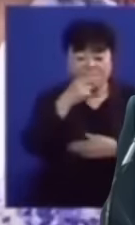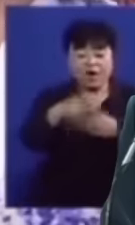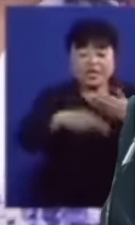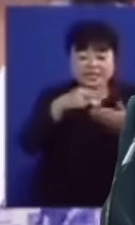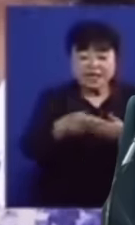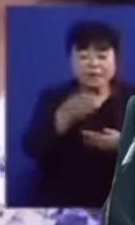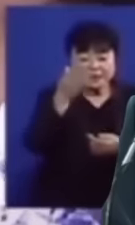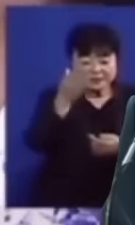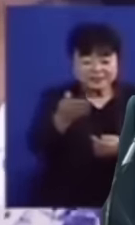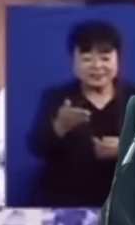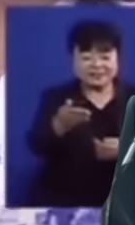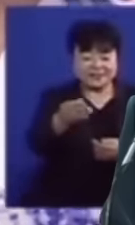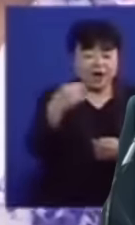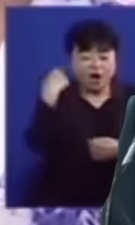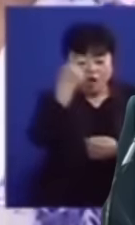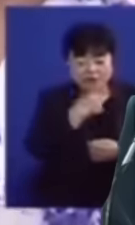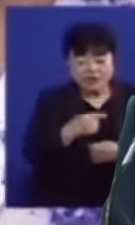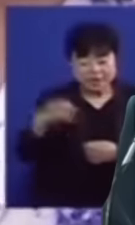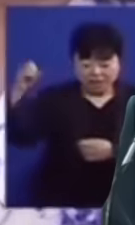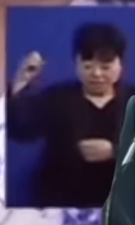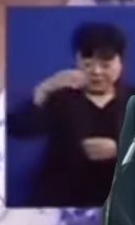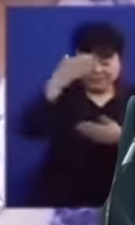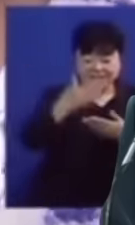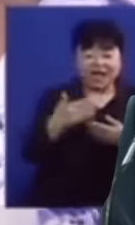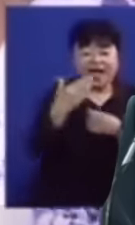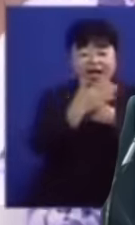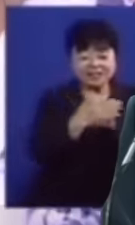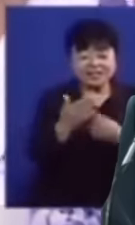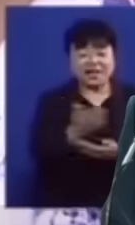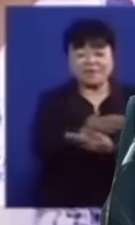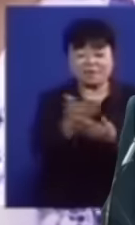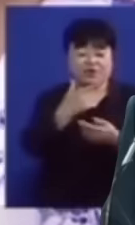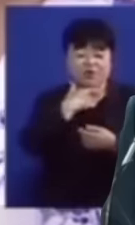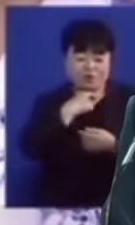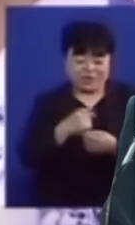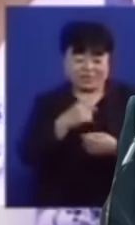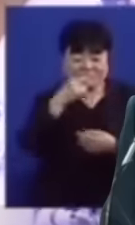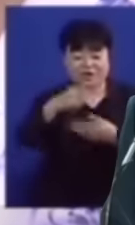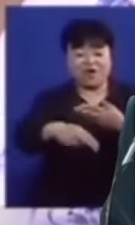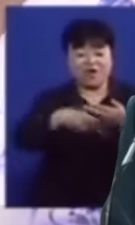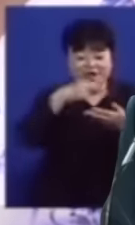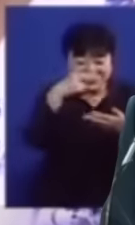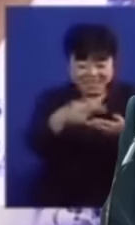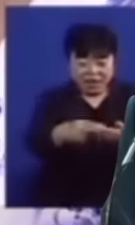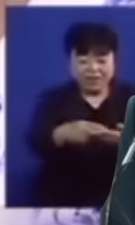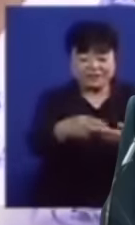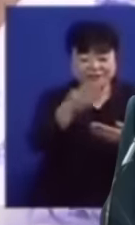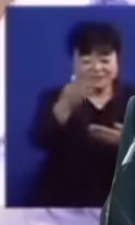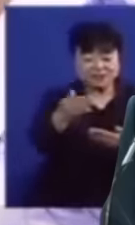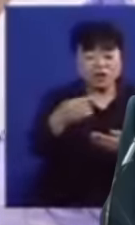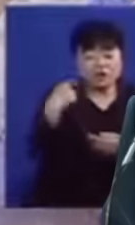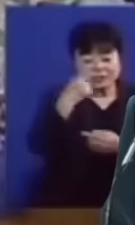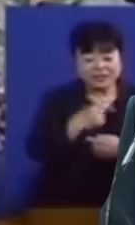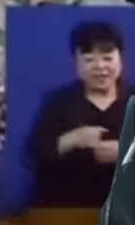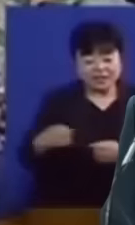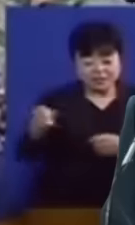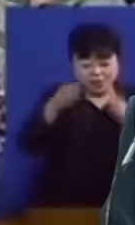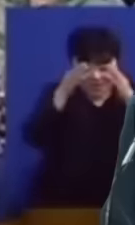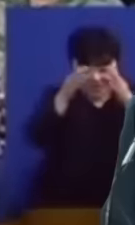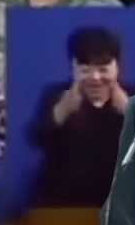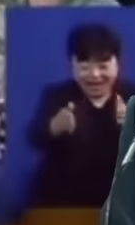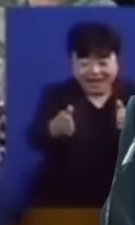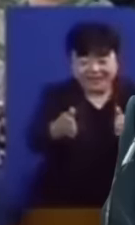원하며, 야훼는 그의 얼굴을 내게 비추사 은혜 베푸시기를 원하며, 야훼는 그 얼굴을 내게로